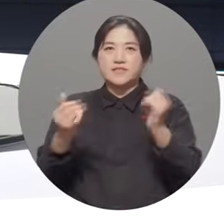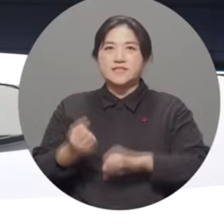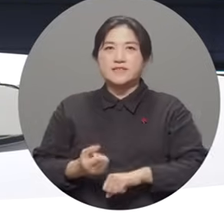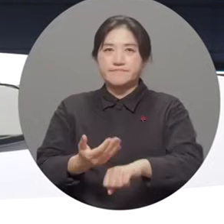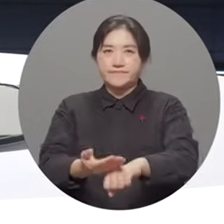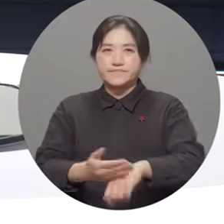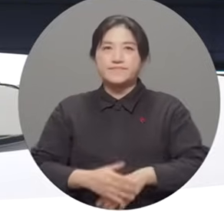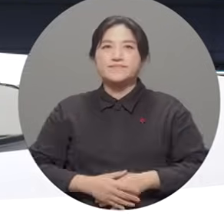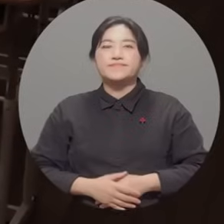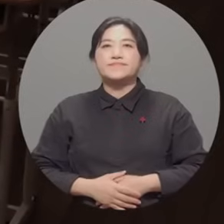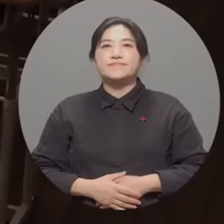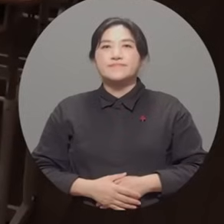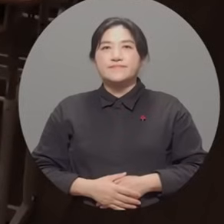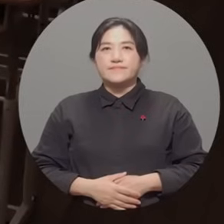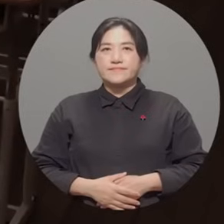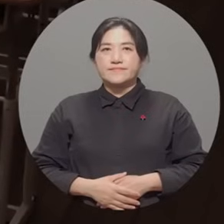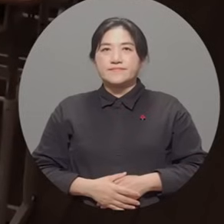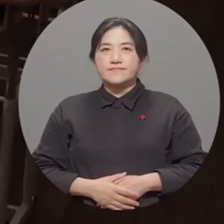취재했습니다.